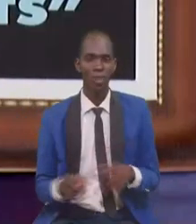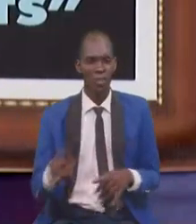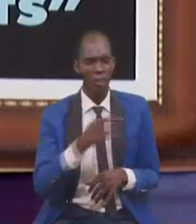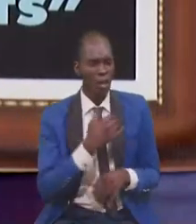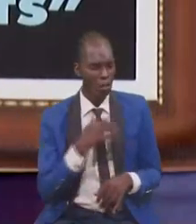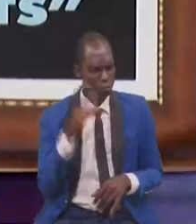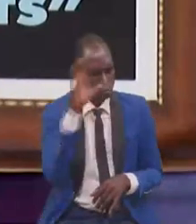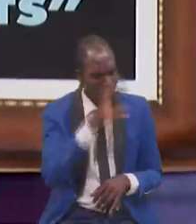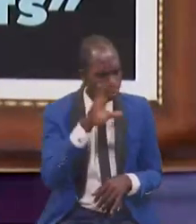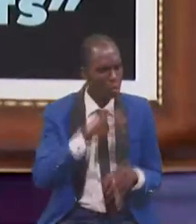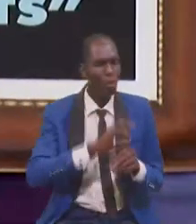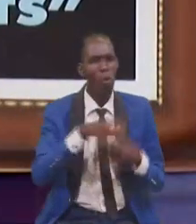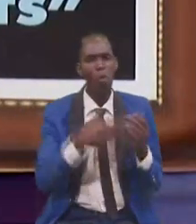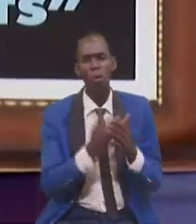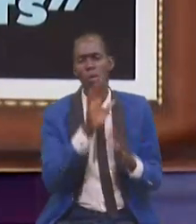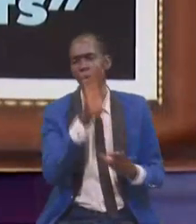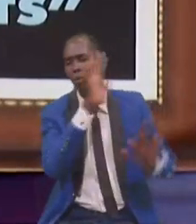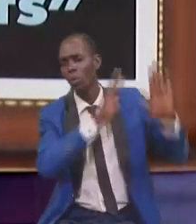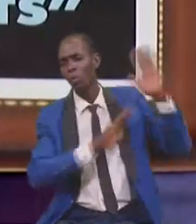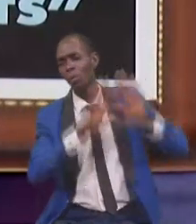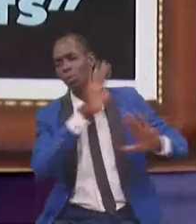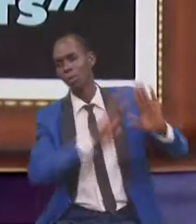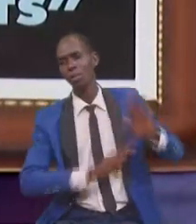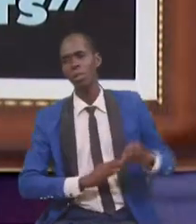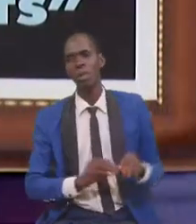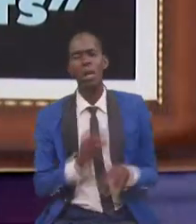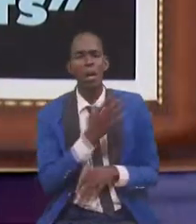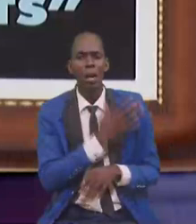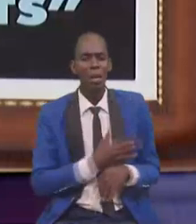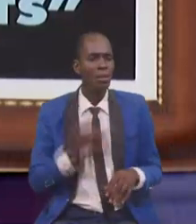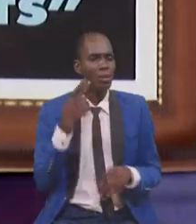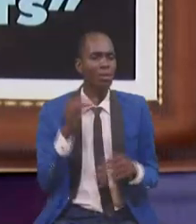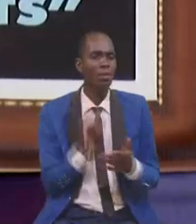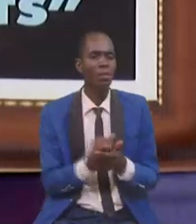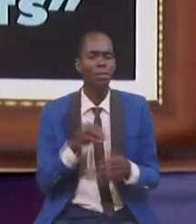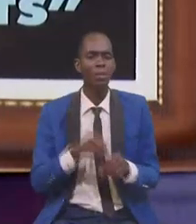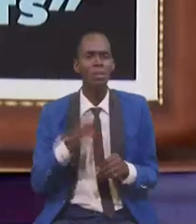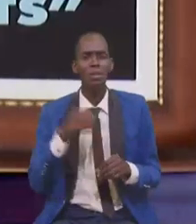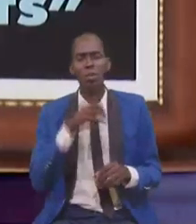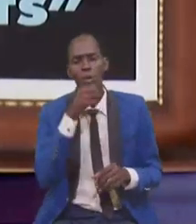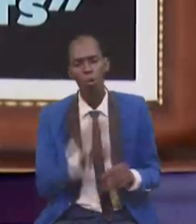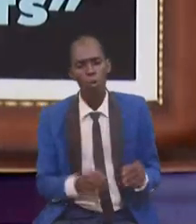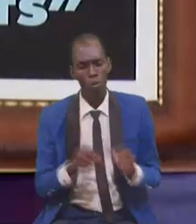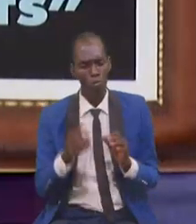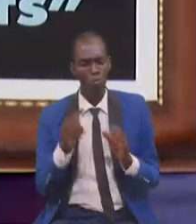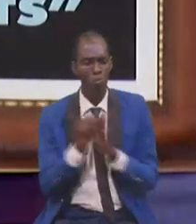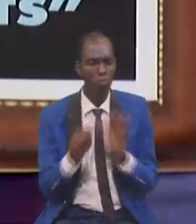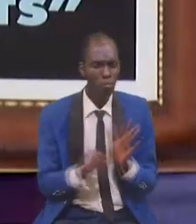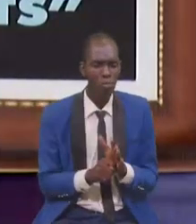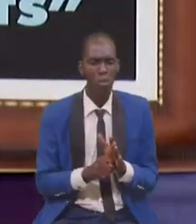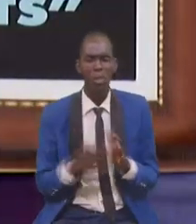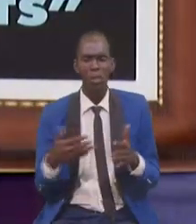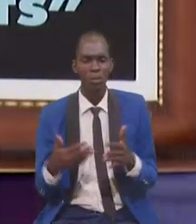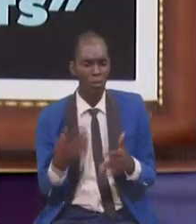Et ils ont fouillé dans les histoires. Ils ont fouillé toutes les histoires. Les gens de